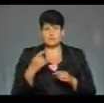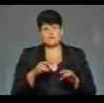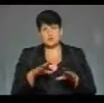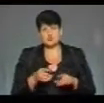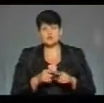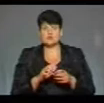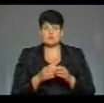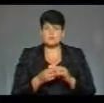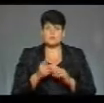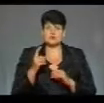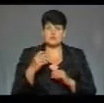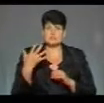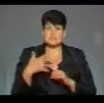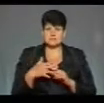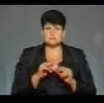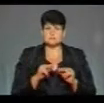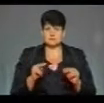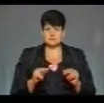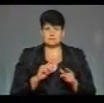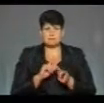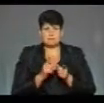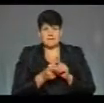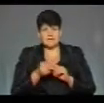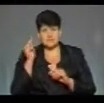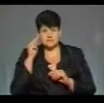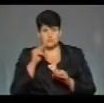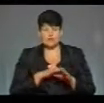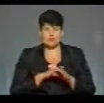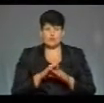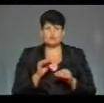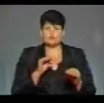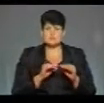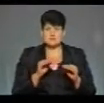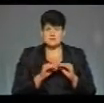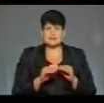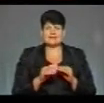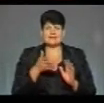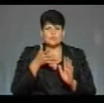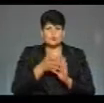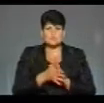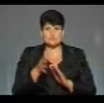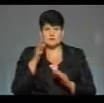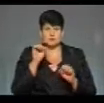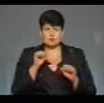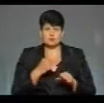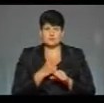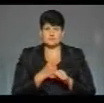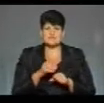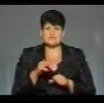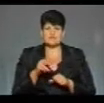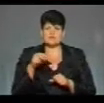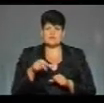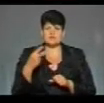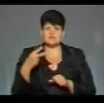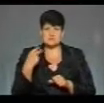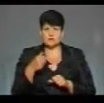цю проблему. 150 освітян проходять перенавчання. У повному складі фахівці закладів інклюзивної освіти зможуть працювати з травня 2020